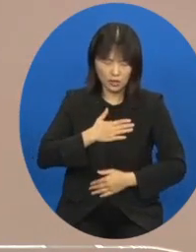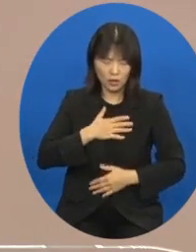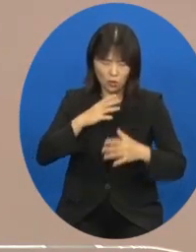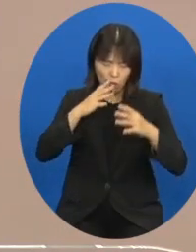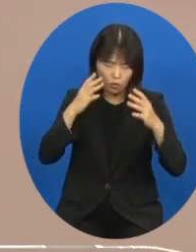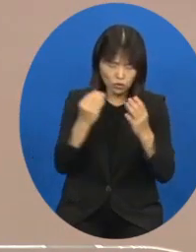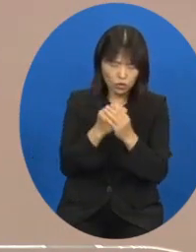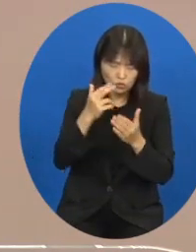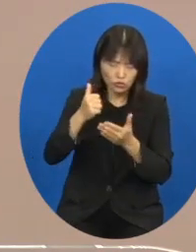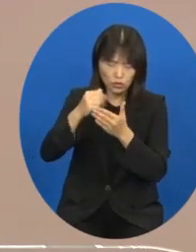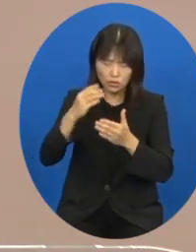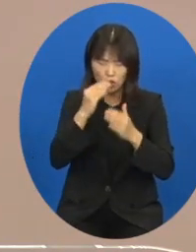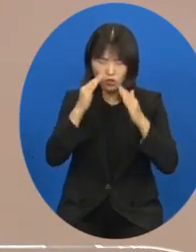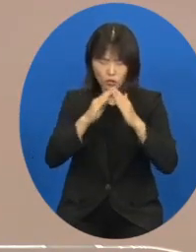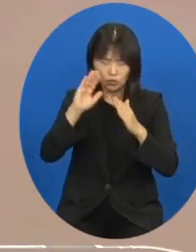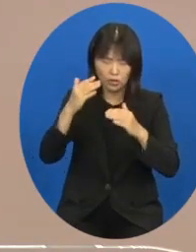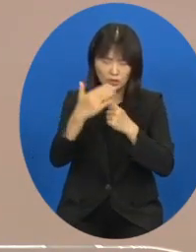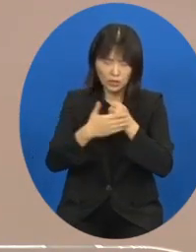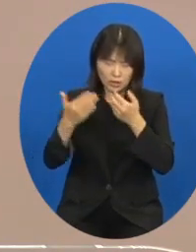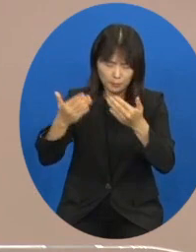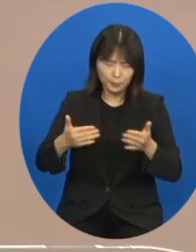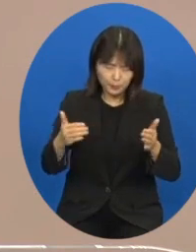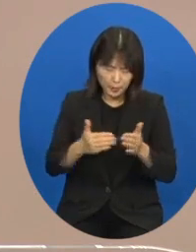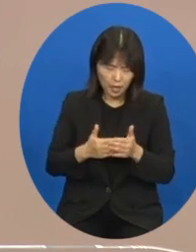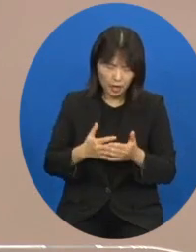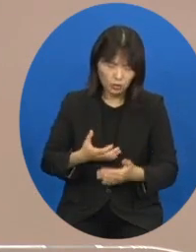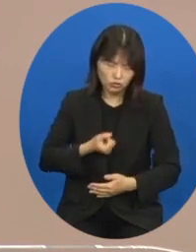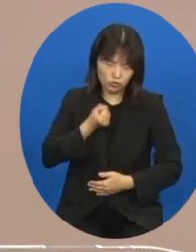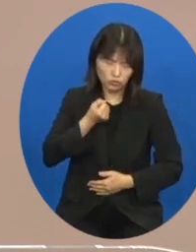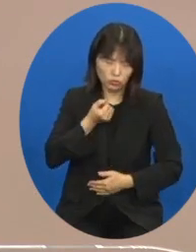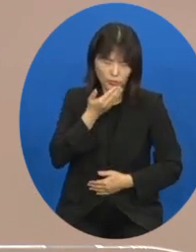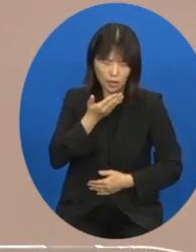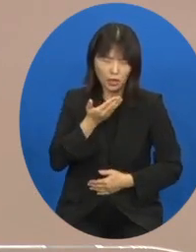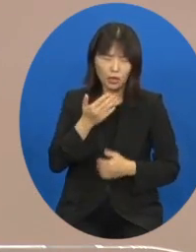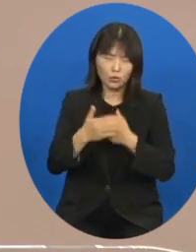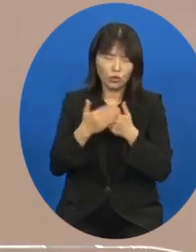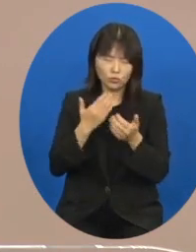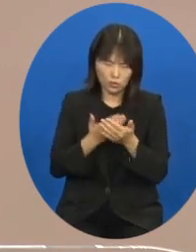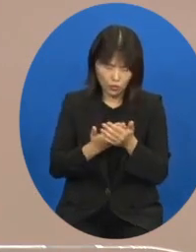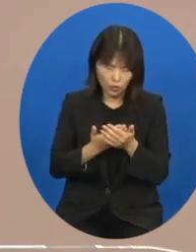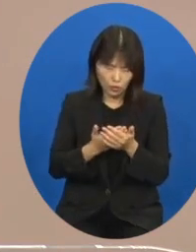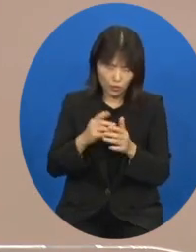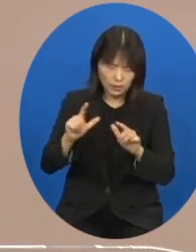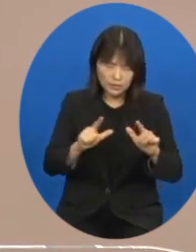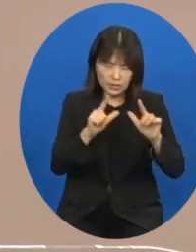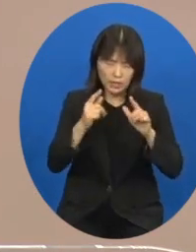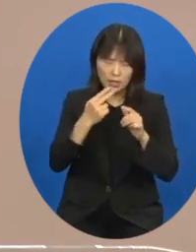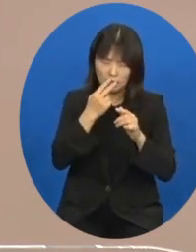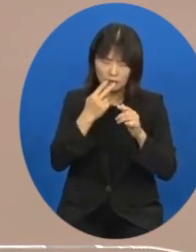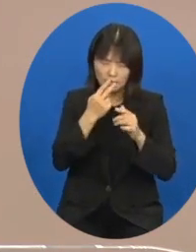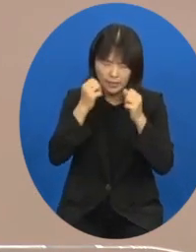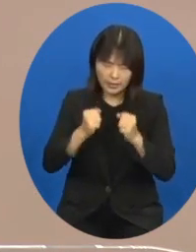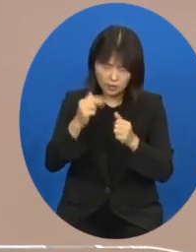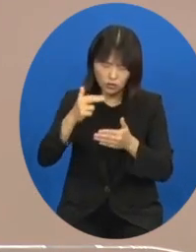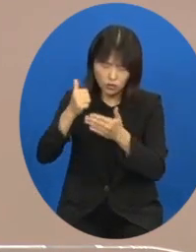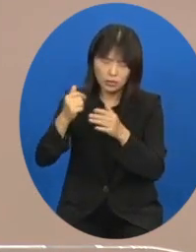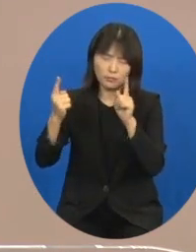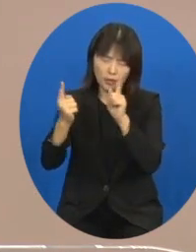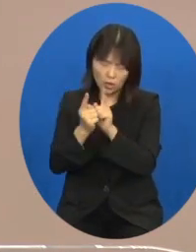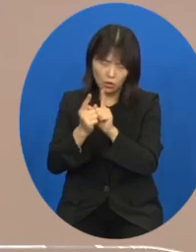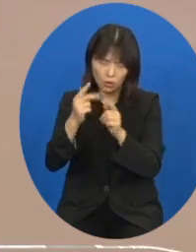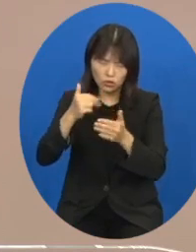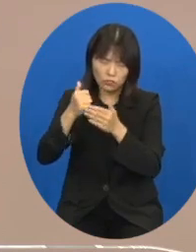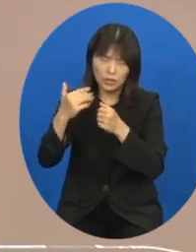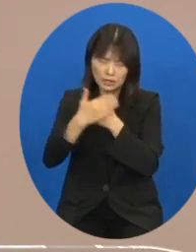온전히 주의 성전된 은혜를 받았는데 누리게 해주세요. 살아계신 주님을 만나고 그리고 주님의 은혜